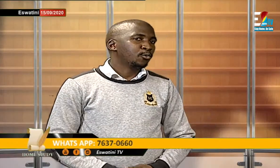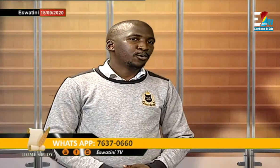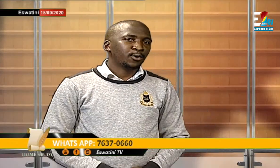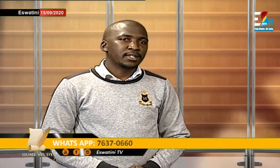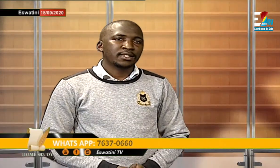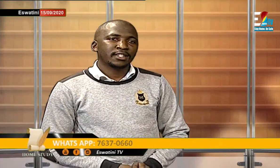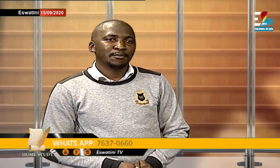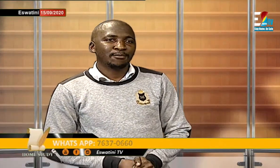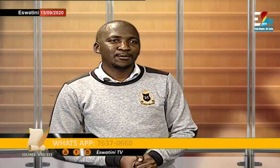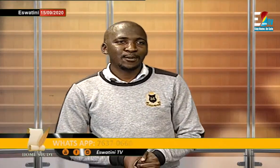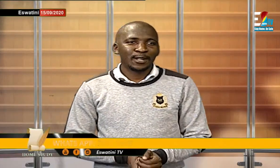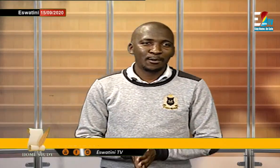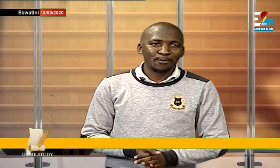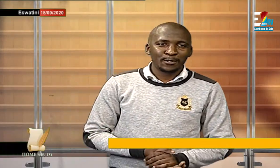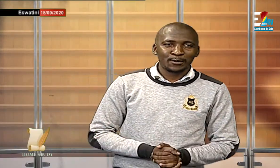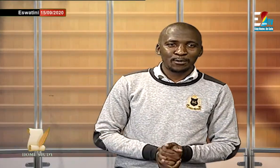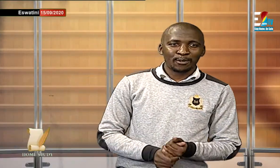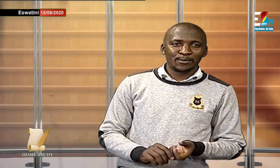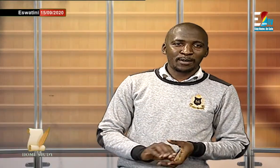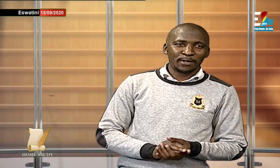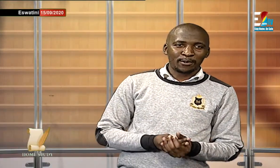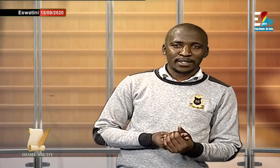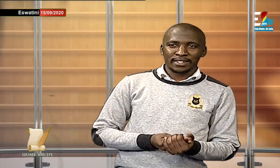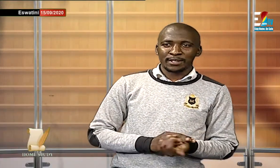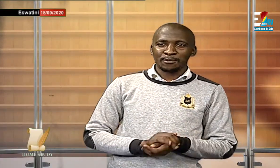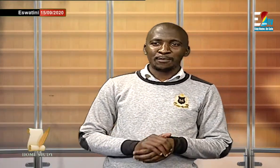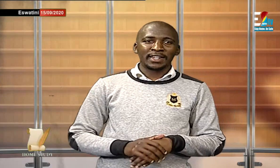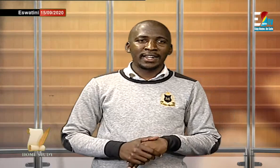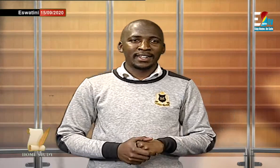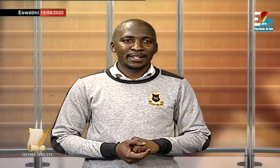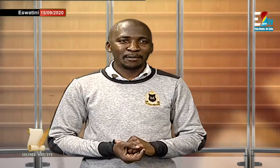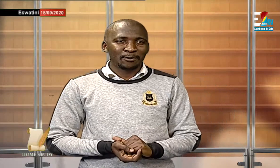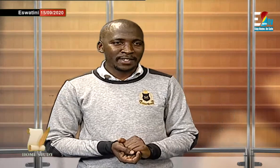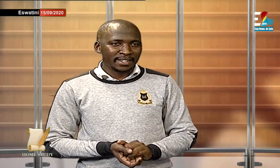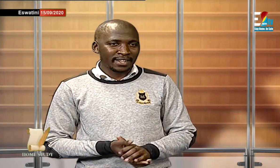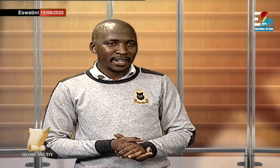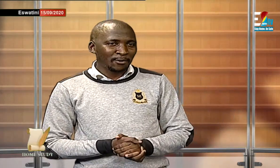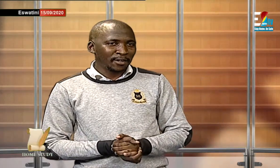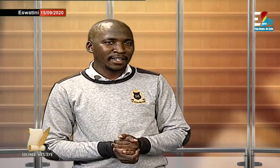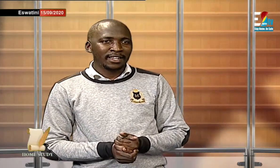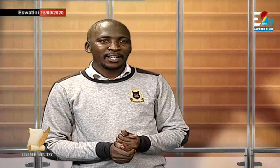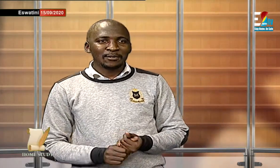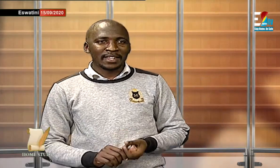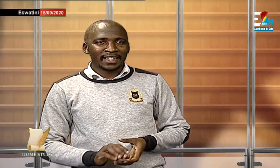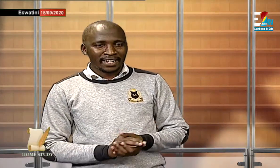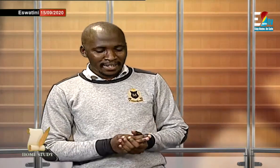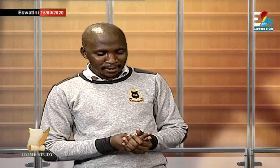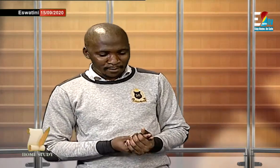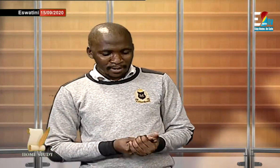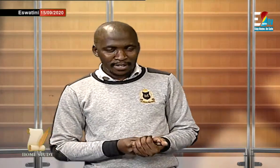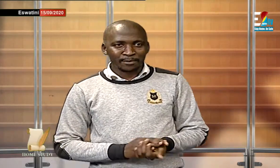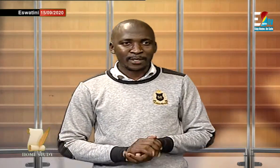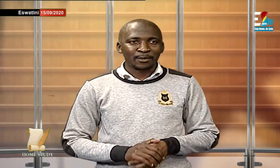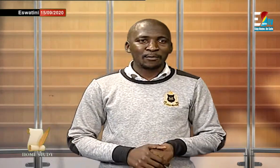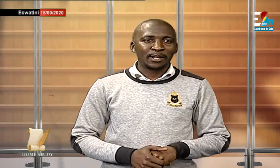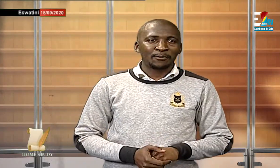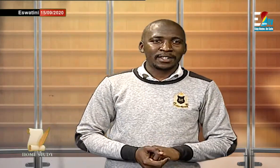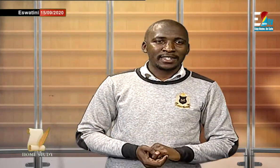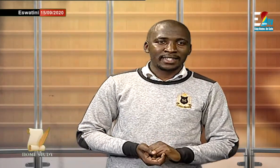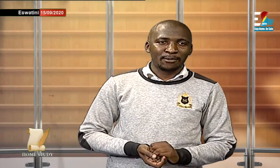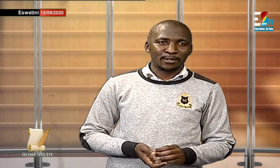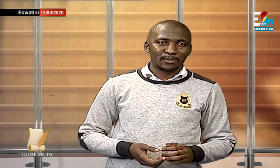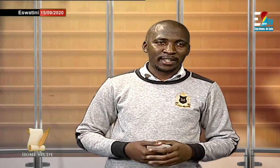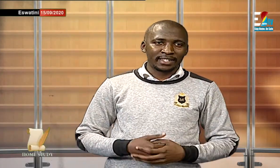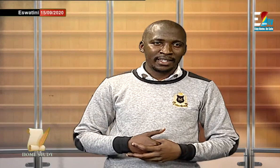Ngiyabonga kakhulu nokwazi nine belivuselo ladlumlo sesiswini kwasilonga ngaphandle sinza ngekuthi balekela nine benkosi lenhle yakangwane lo sangena nana esifundweni sethu salomuhla